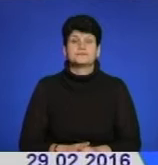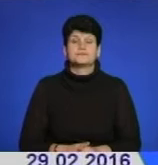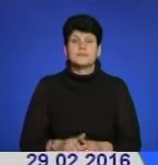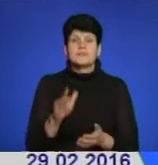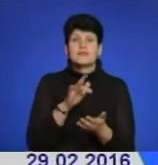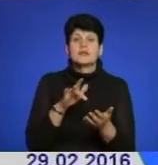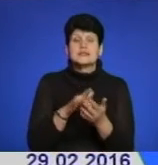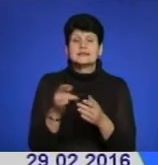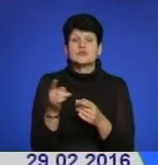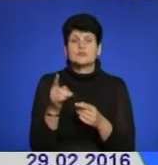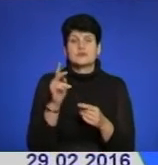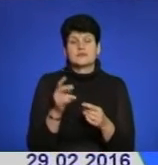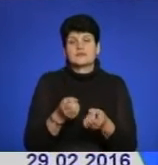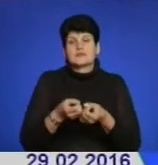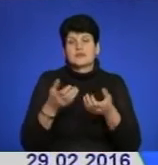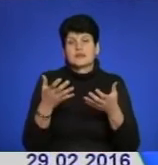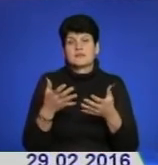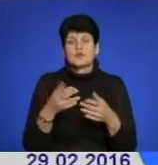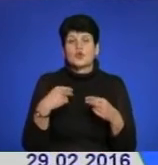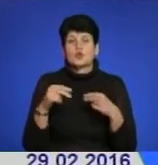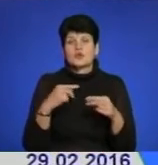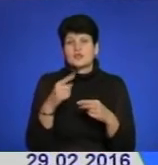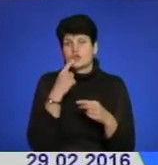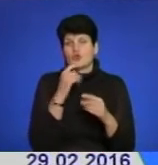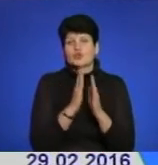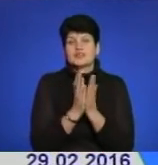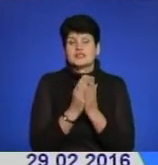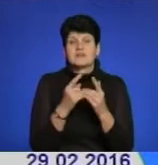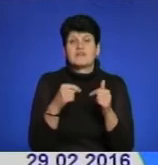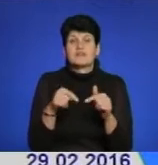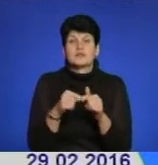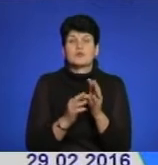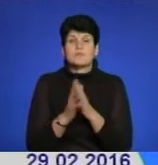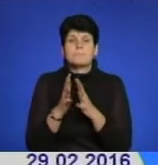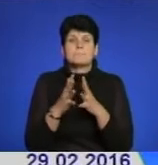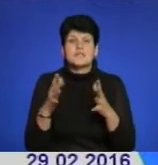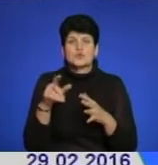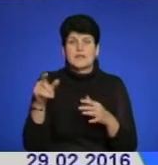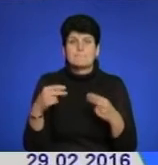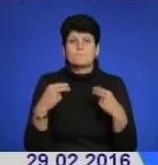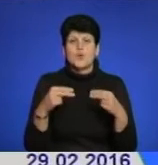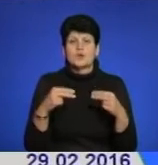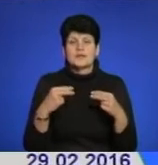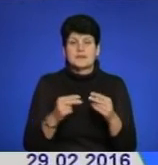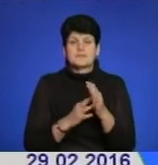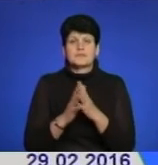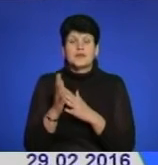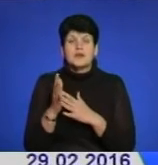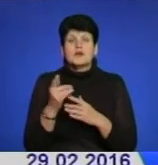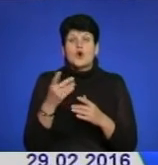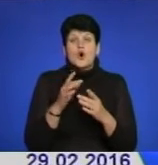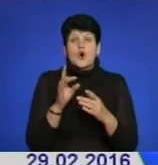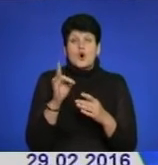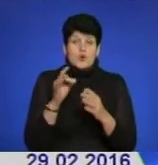У центрі Тернополя квітне торгівля червонокнижними видами рослин. Зокрема, більшість людей продає підсніжники. Рослина внесена до Червоної